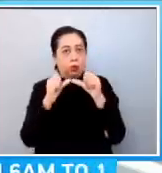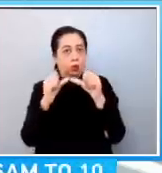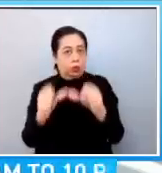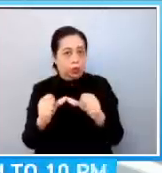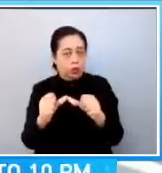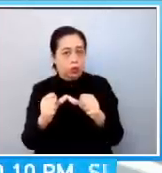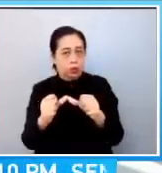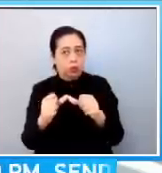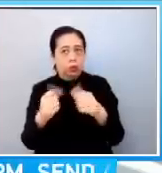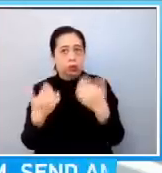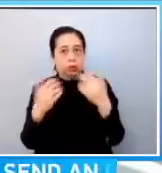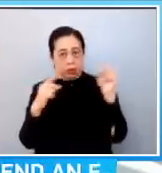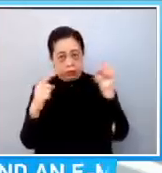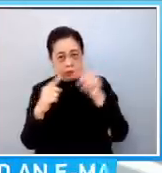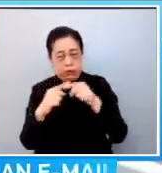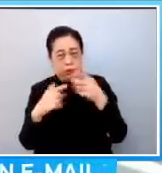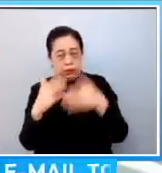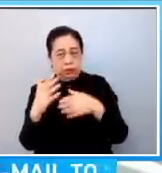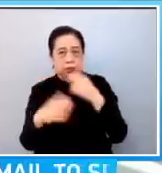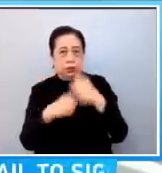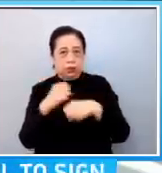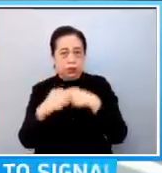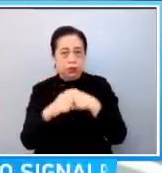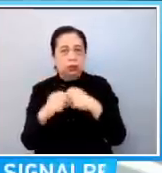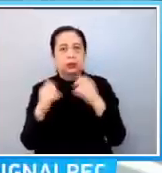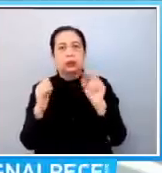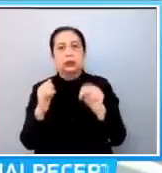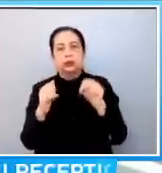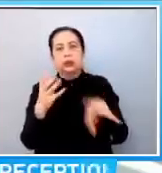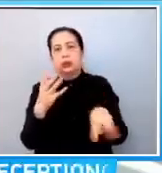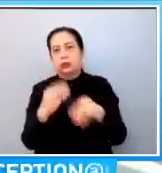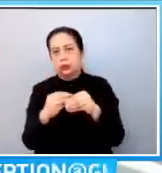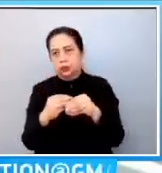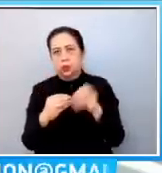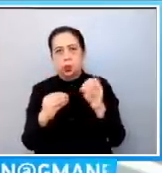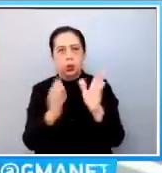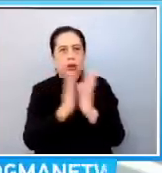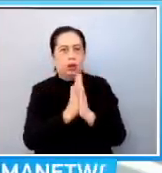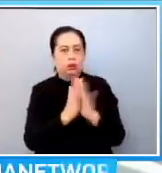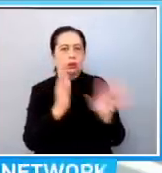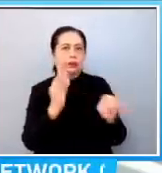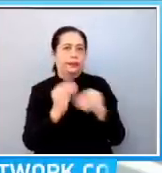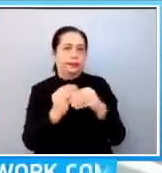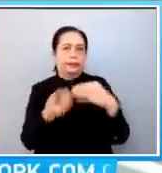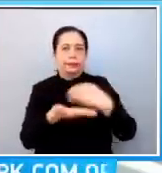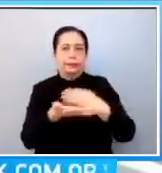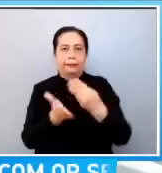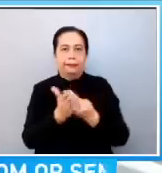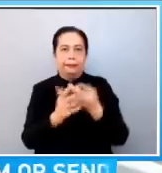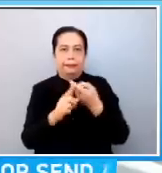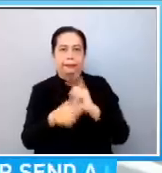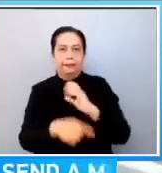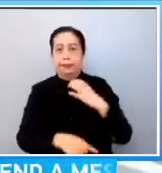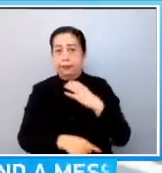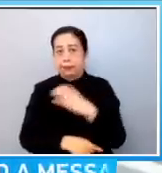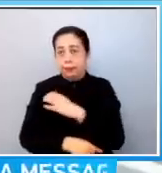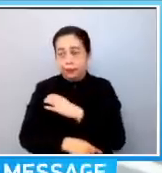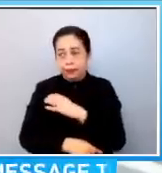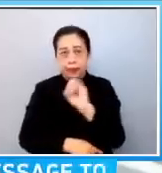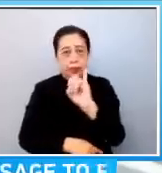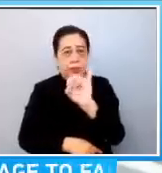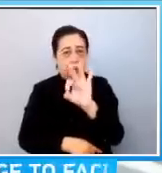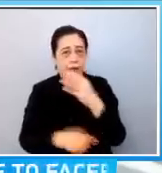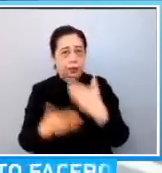of the year, ay kailangan nila magdagdag or humingi ng supplemental budget from Congress. At kung for next